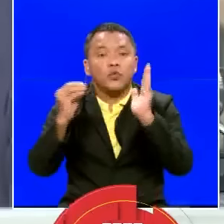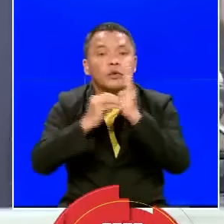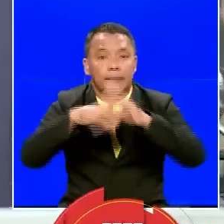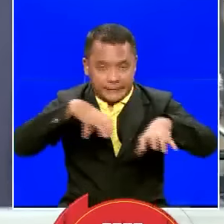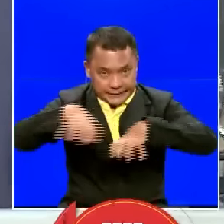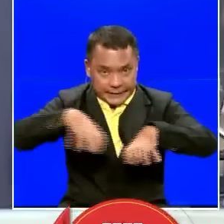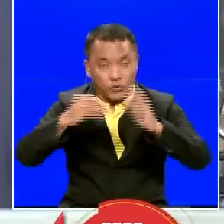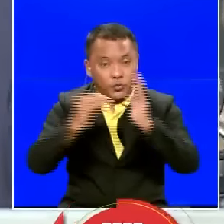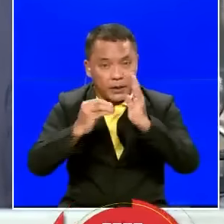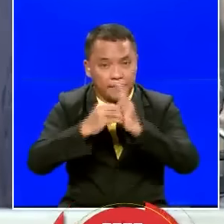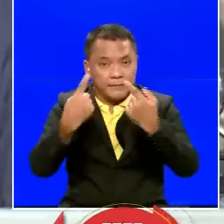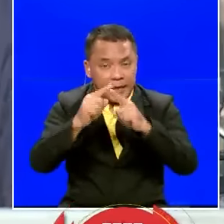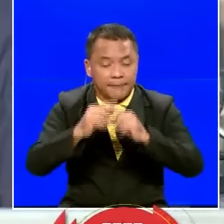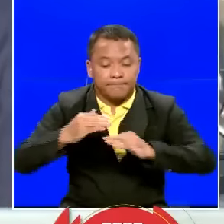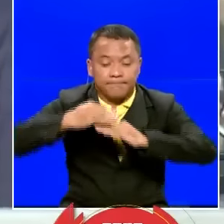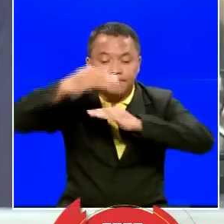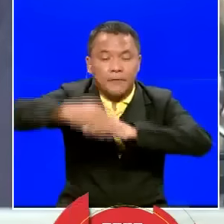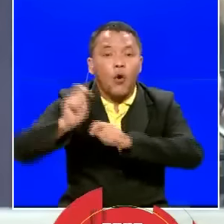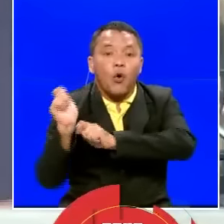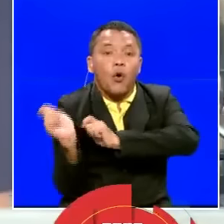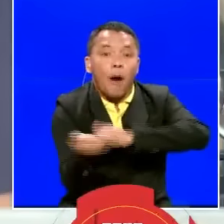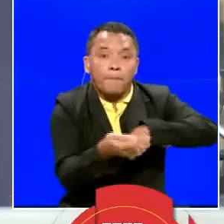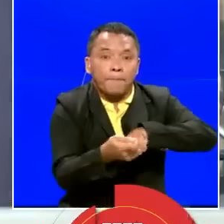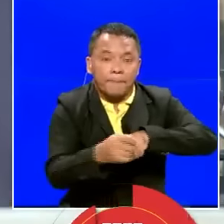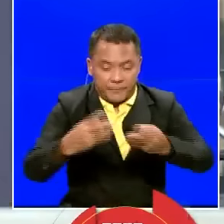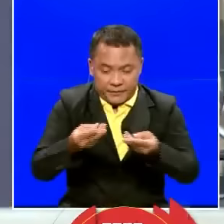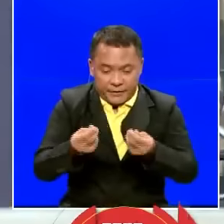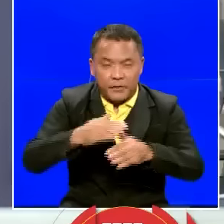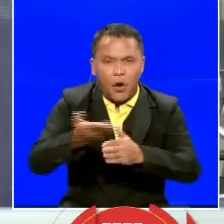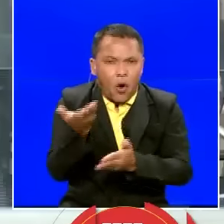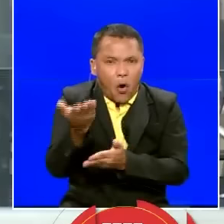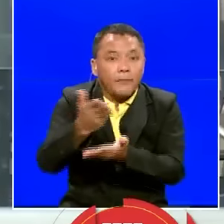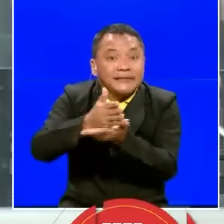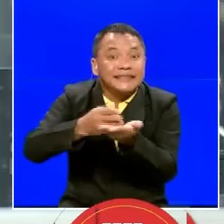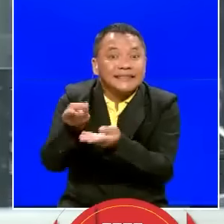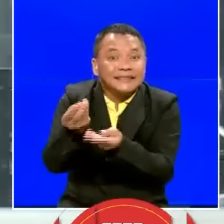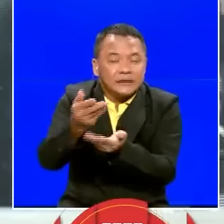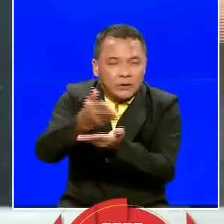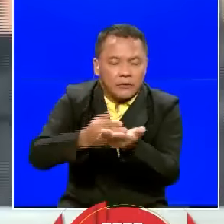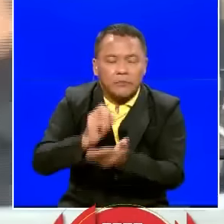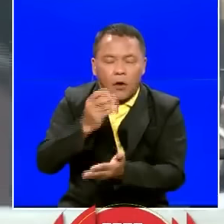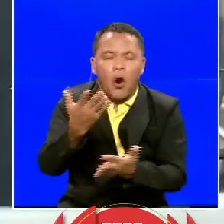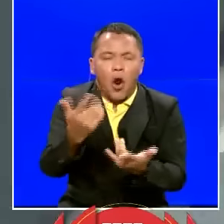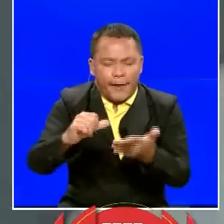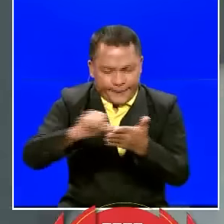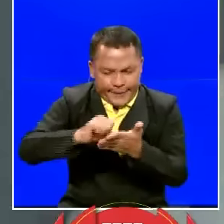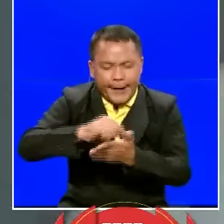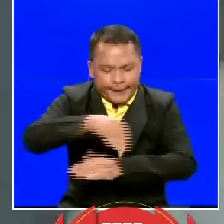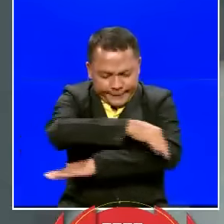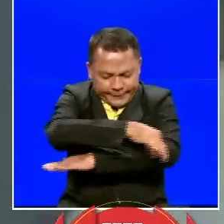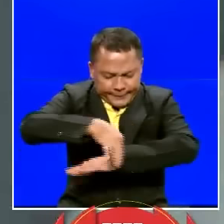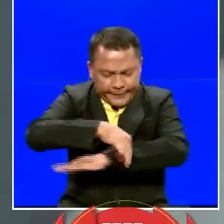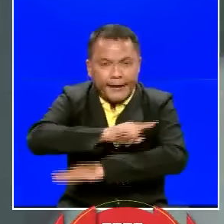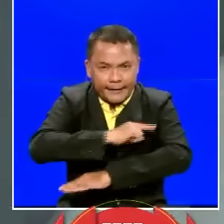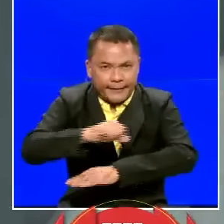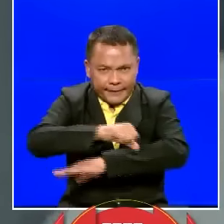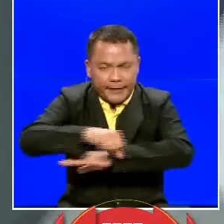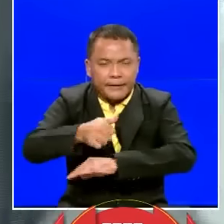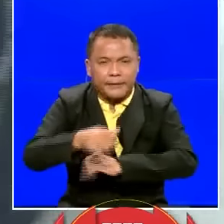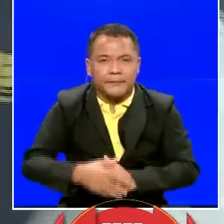ดำเนินการแต่มันล้ำไปในพื้นที่สนามกอล์ฟมันก็ต้องขอขอพื้นที่ไงเาก็บอกอ่ะเดี๋ยวเขาแก้แบบได้นะครับที